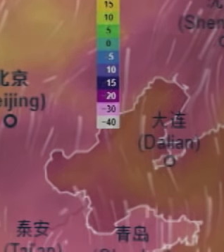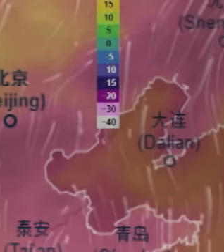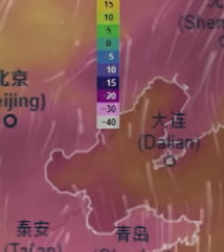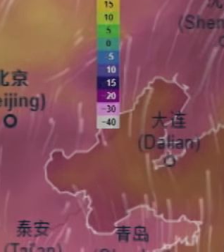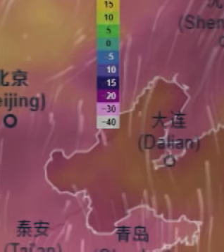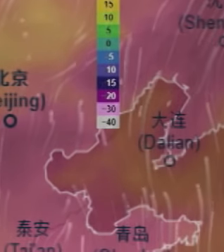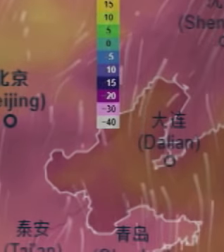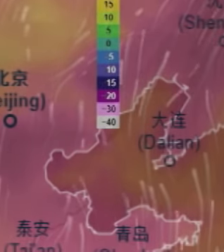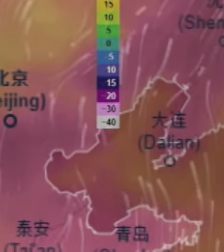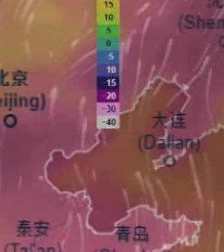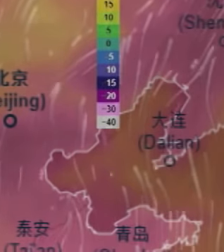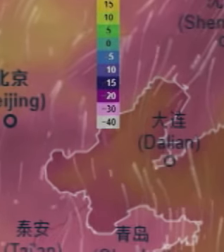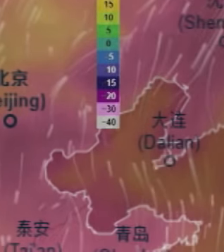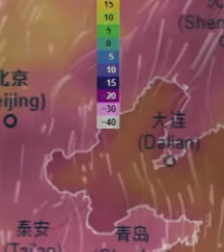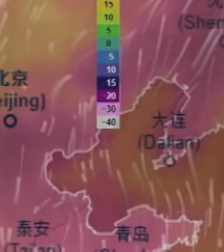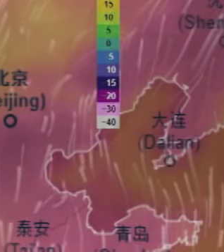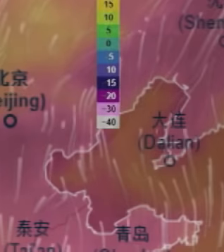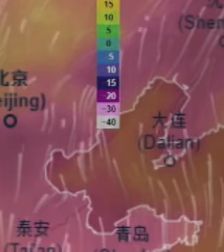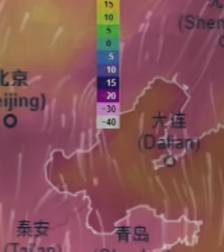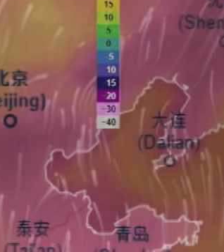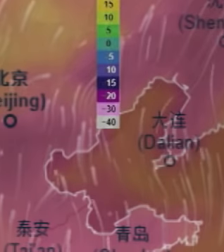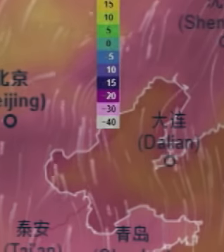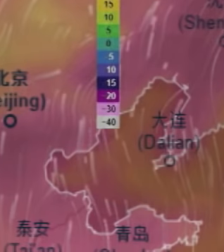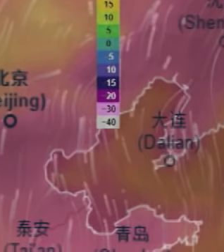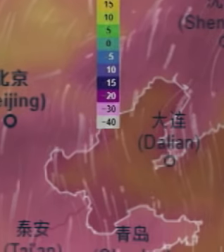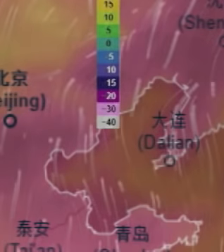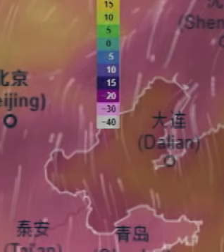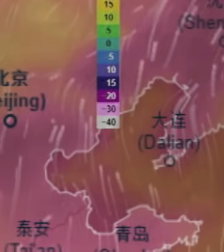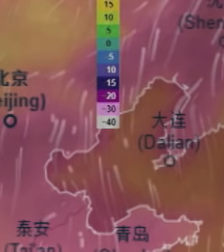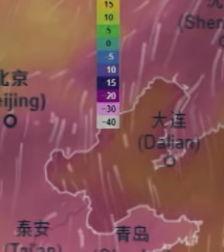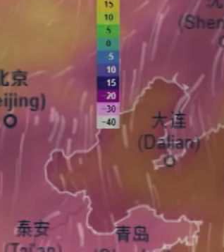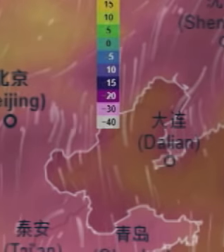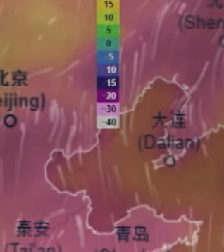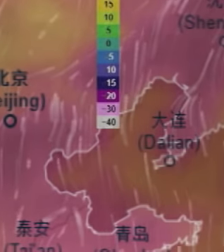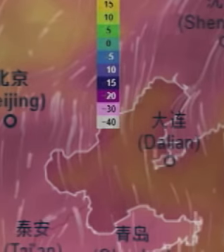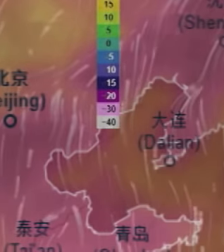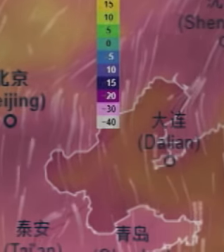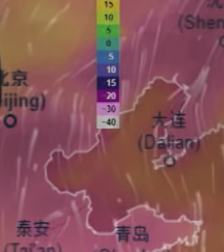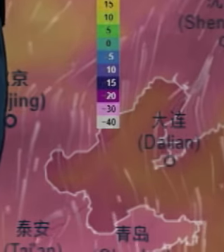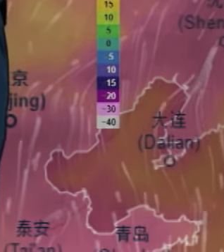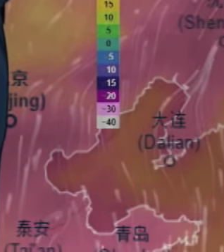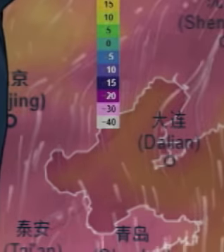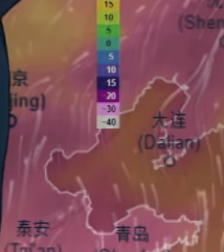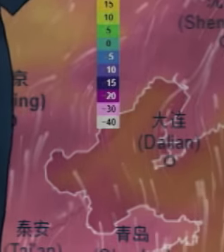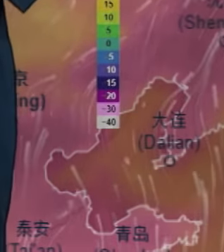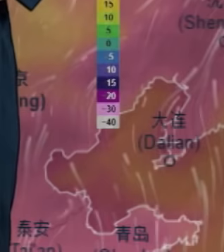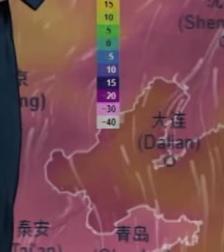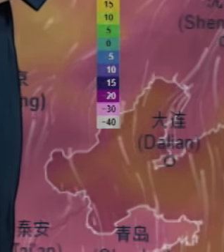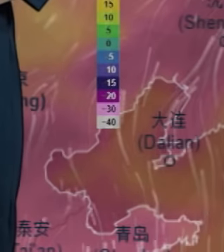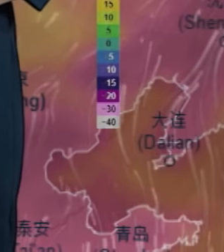Дарангийн талбарт орчимд Шөндөө 17-22 өдөртөө 29-34 хэмээ дулаан бахвал бусад нутагт Шөндөө 11-14